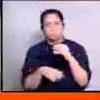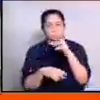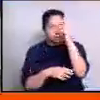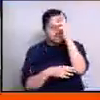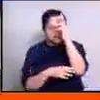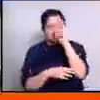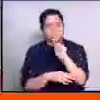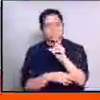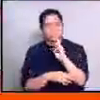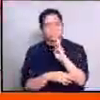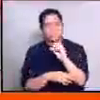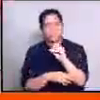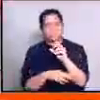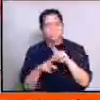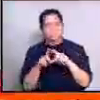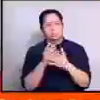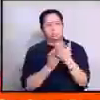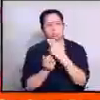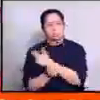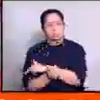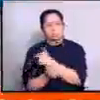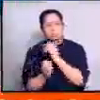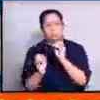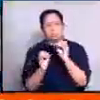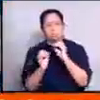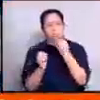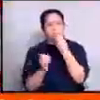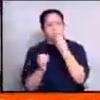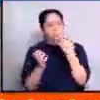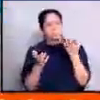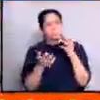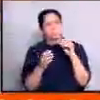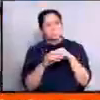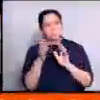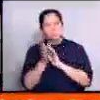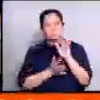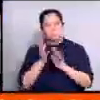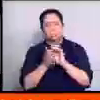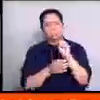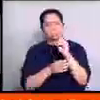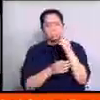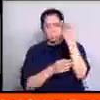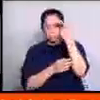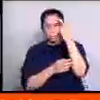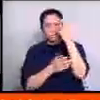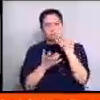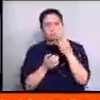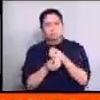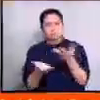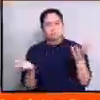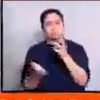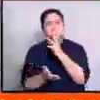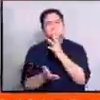manok na adobo. Pero ang ilang na ospital wala pa raw nakakain kahit ano sa party. Kaya hinala nila ang